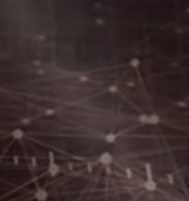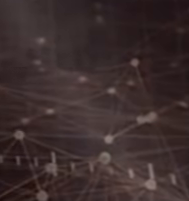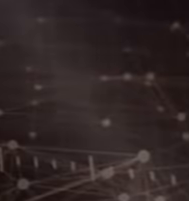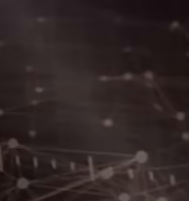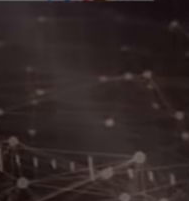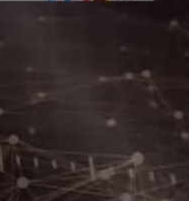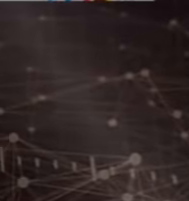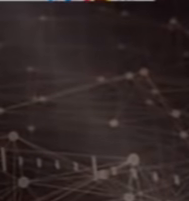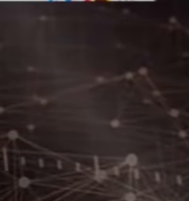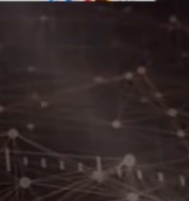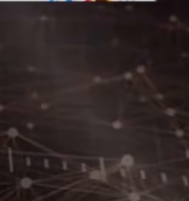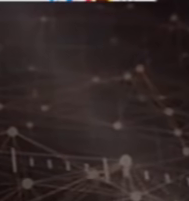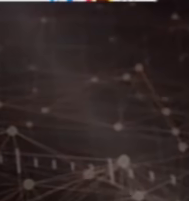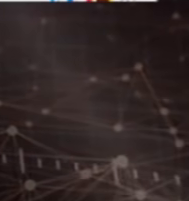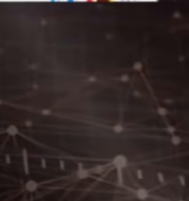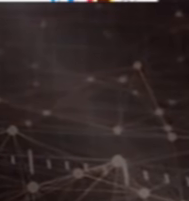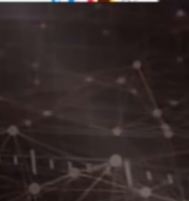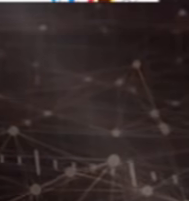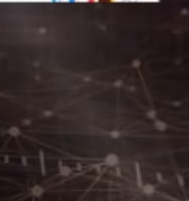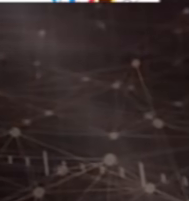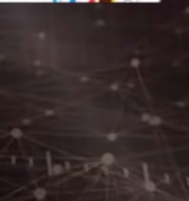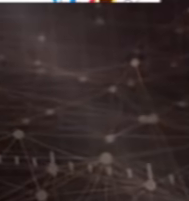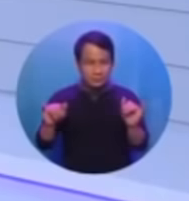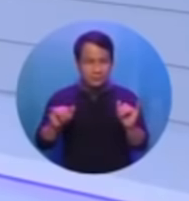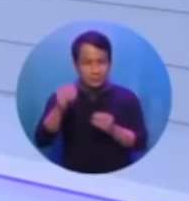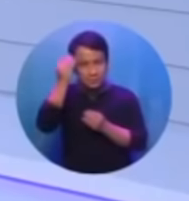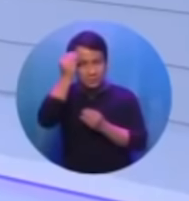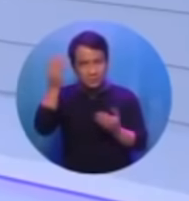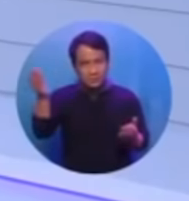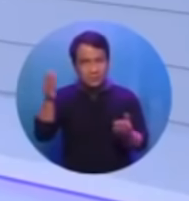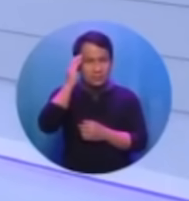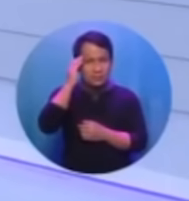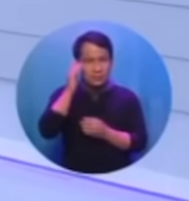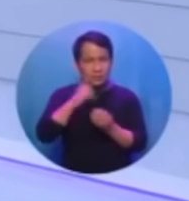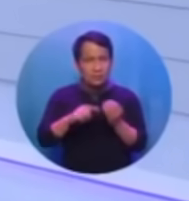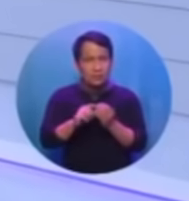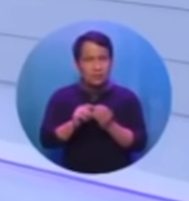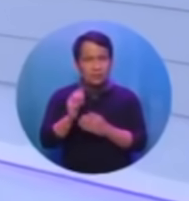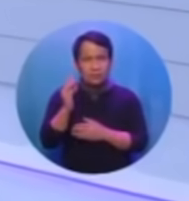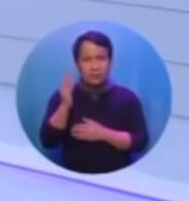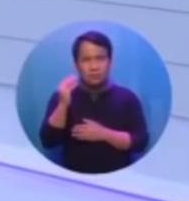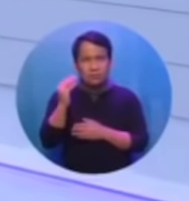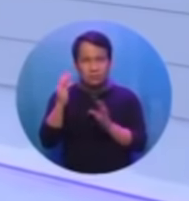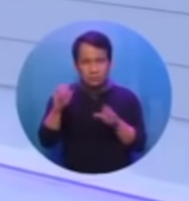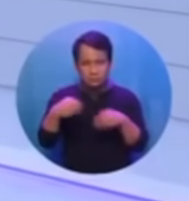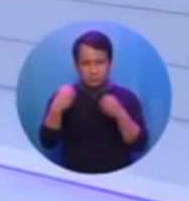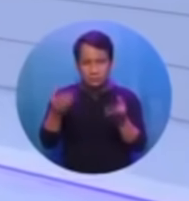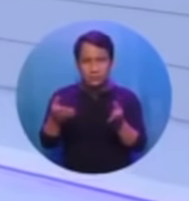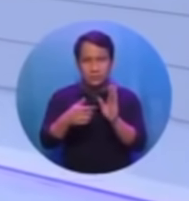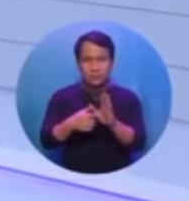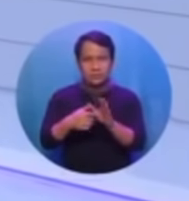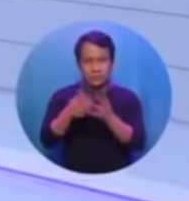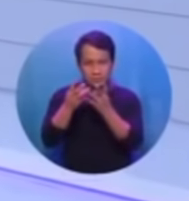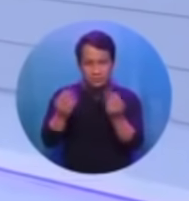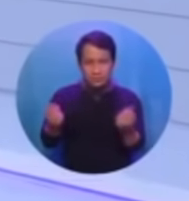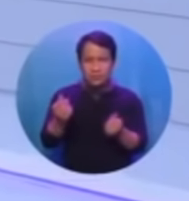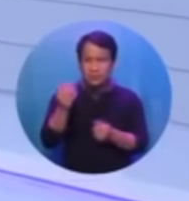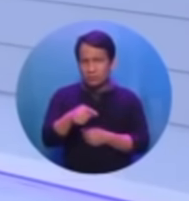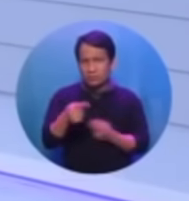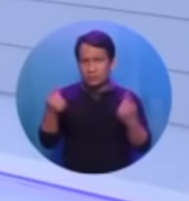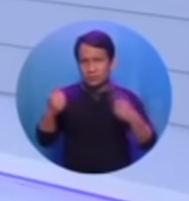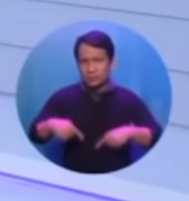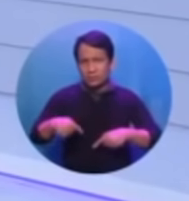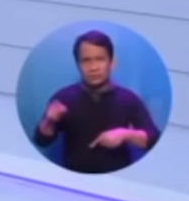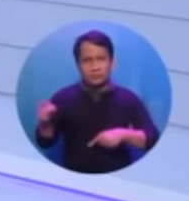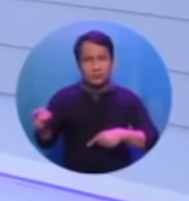mga nagtag sa amin. At the same time, para malaman natin kung paano natin mabigyan ng solusyon ng problemang ito at bakit nangyayari